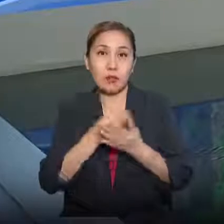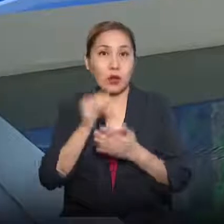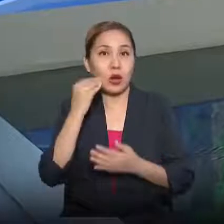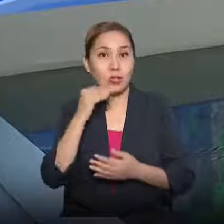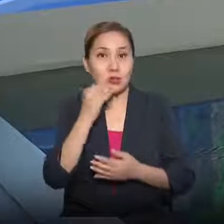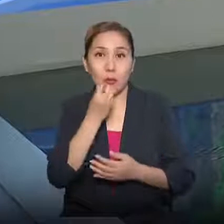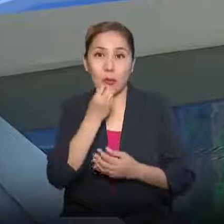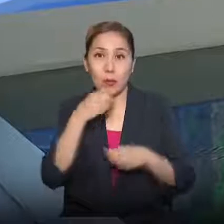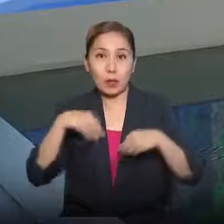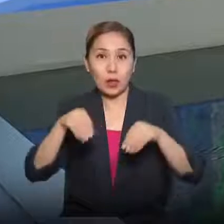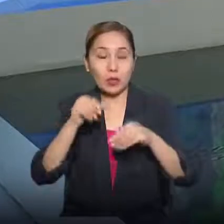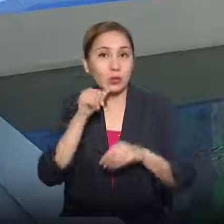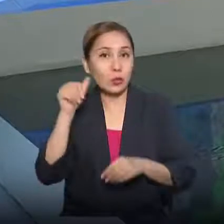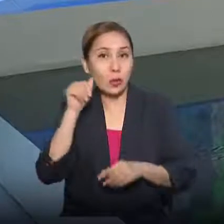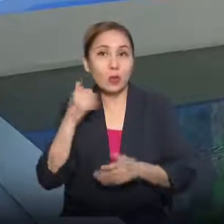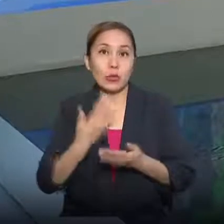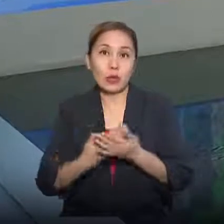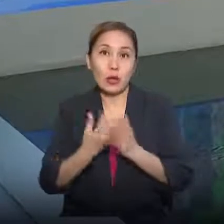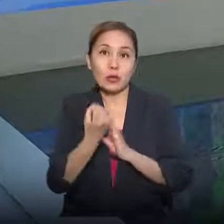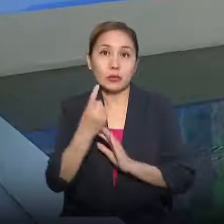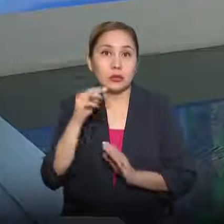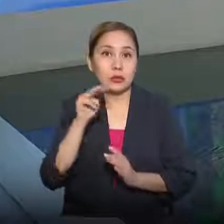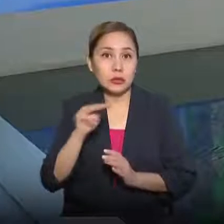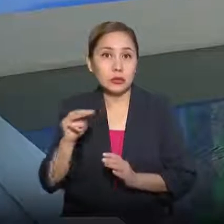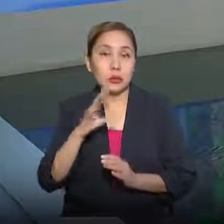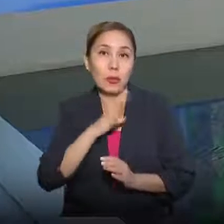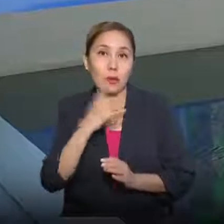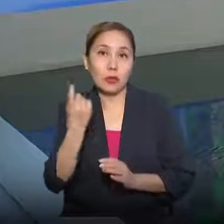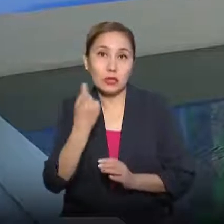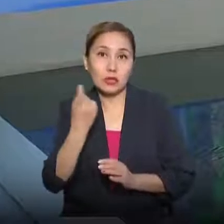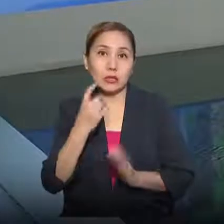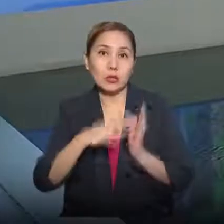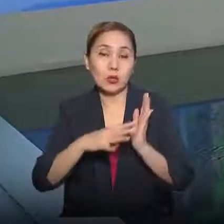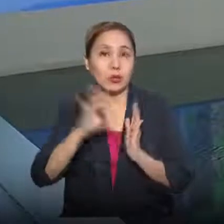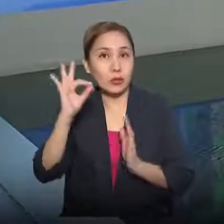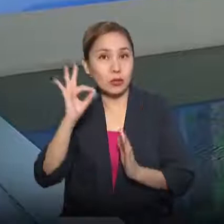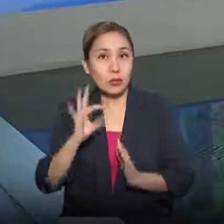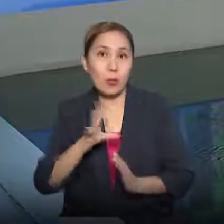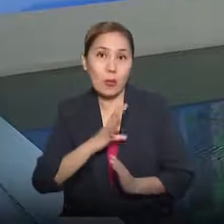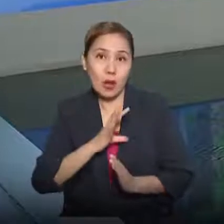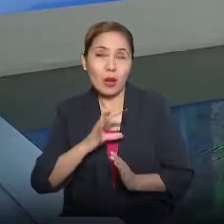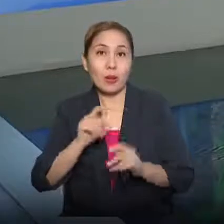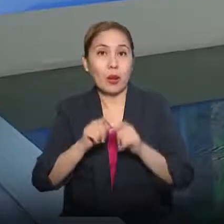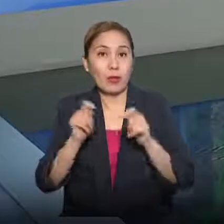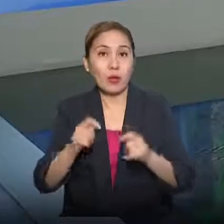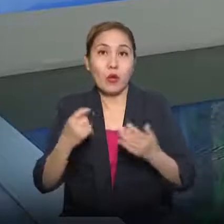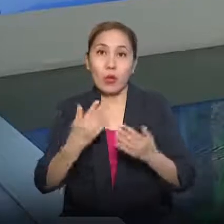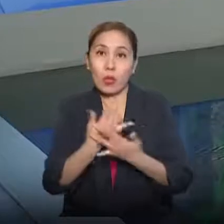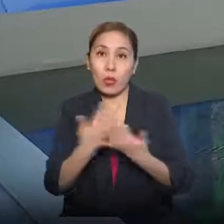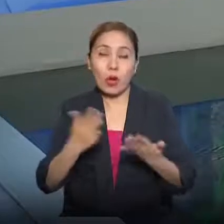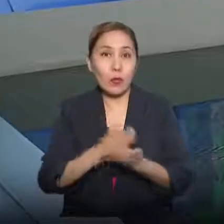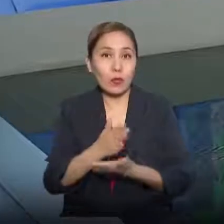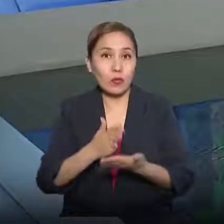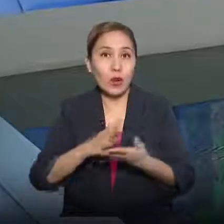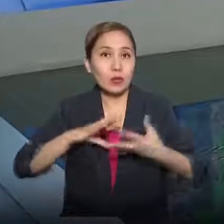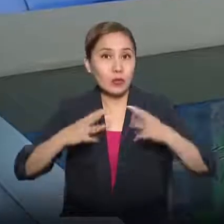К примеру, в прошлом году в стране около 11 тысяч хозяйств, это 90%, были преобразованы в многопрофильные. И